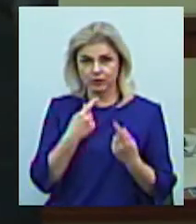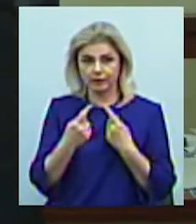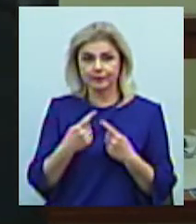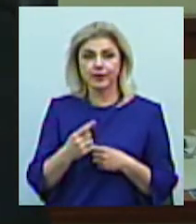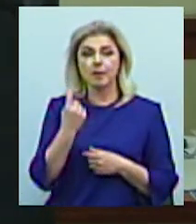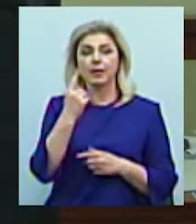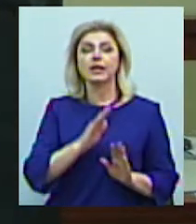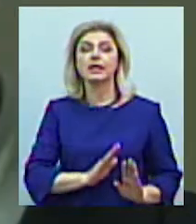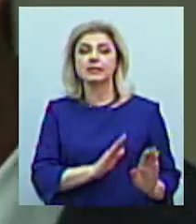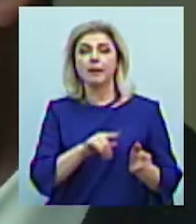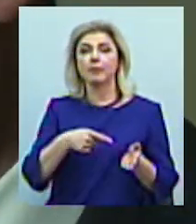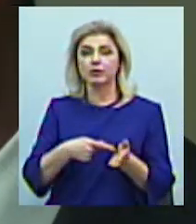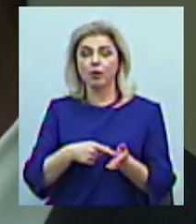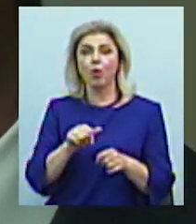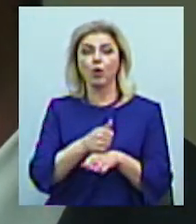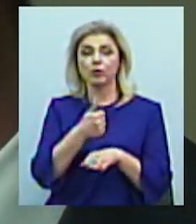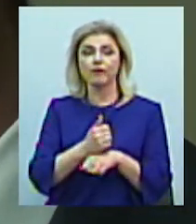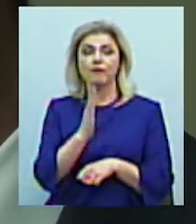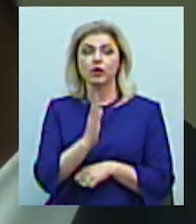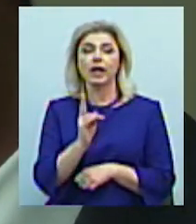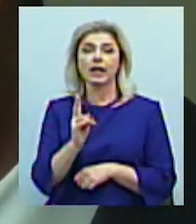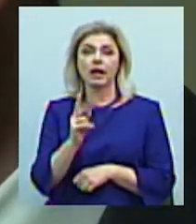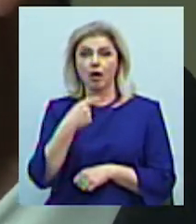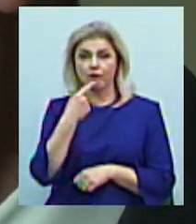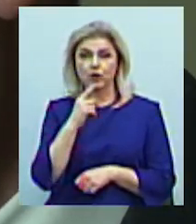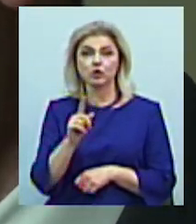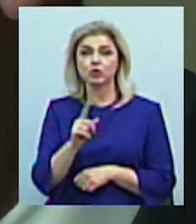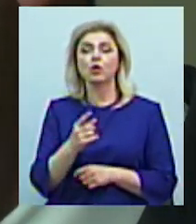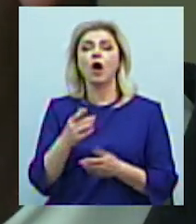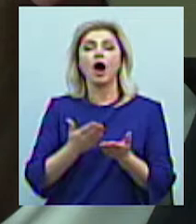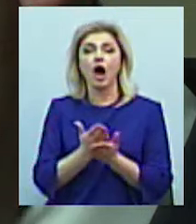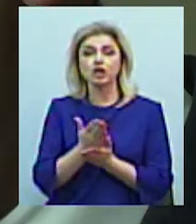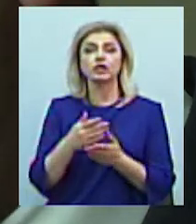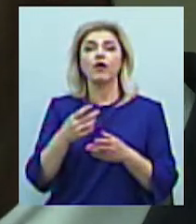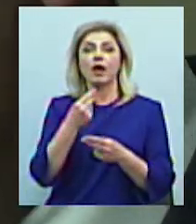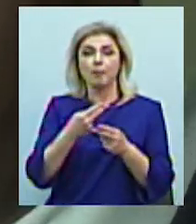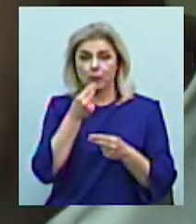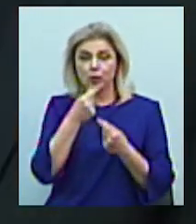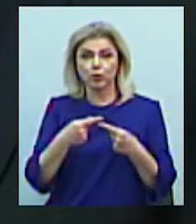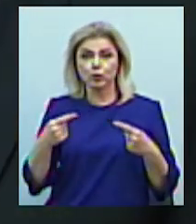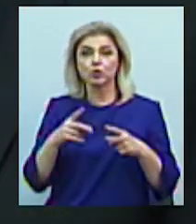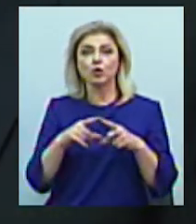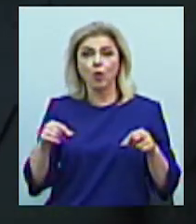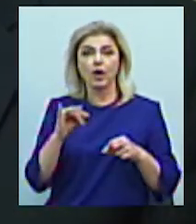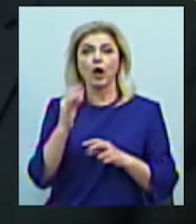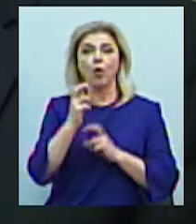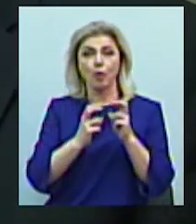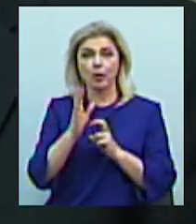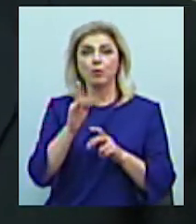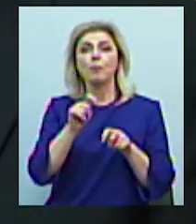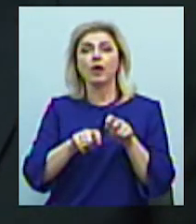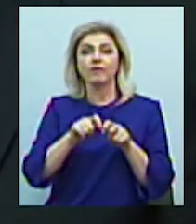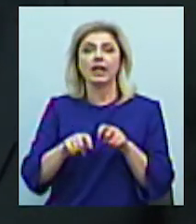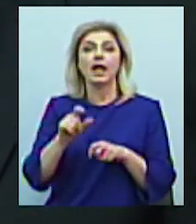Перший заступник міського голови Володимир Криленко говорить, якість вилучених продуктів в школах та на комбінаті перевірятимуть на